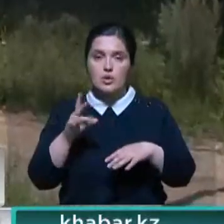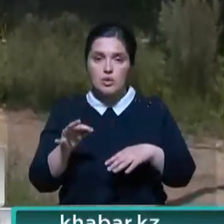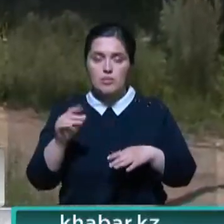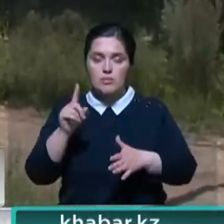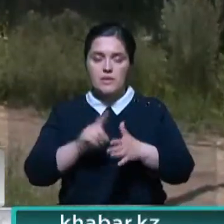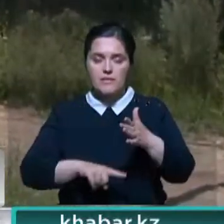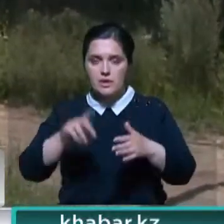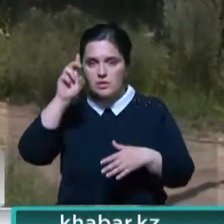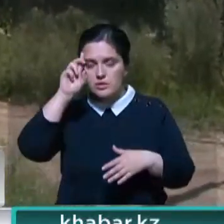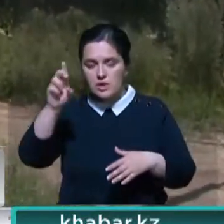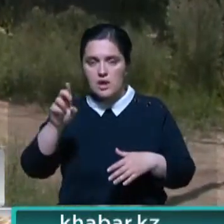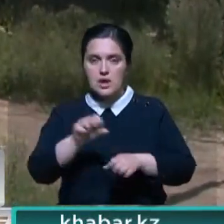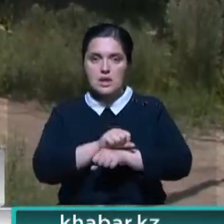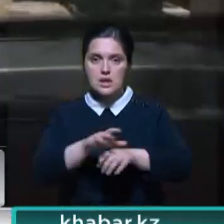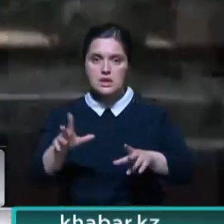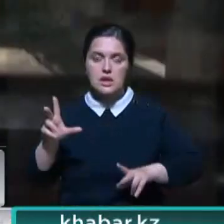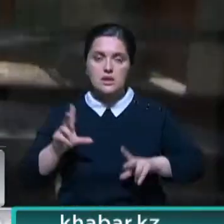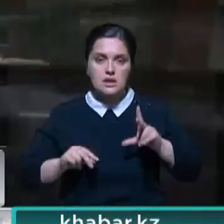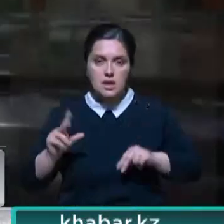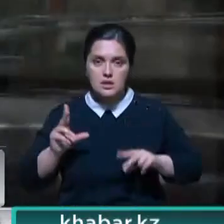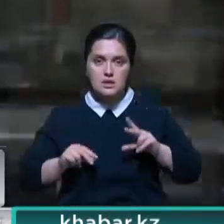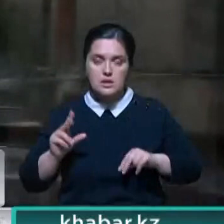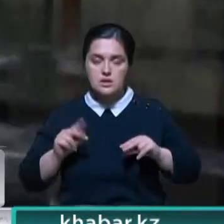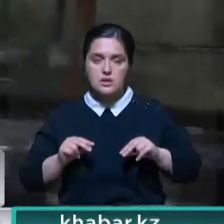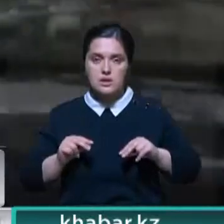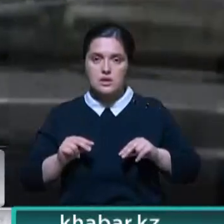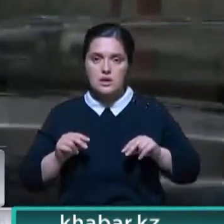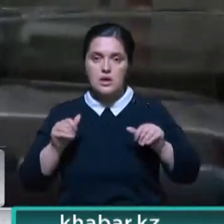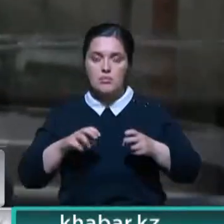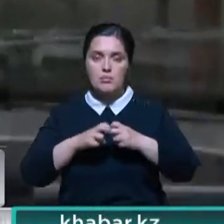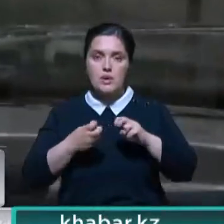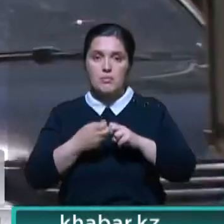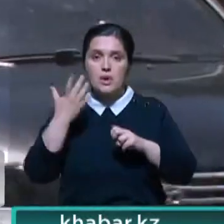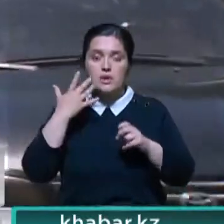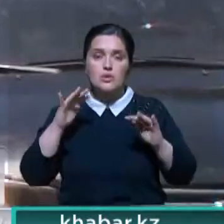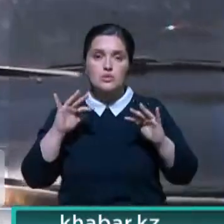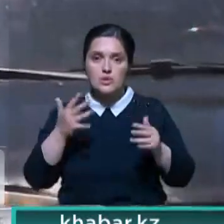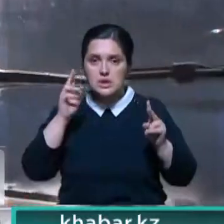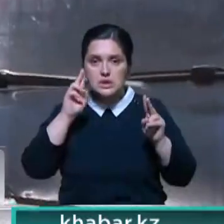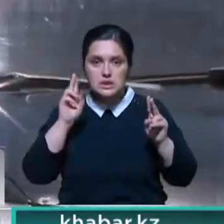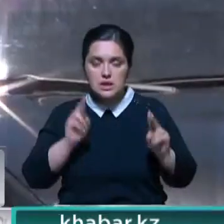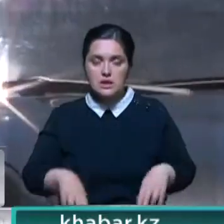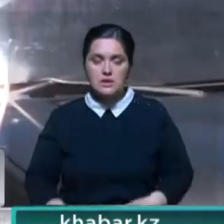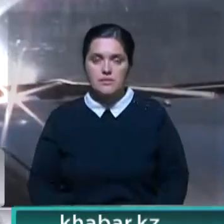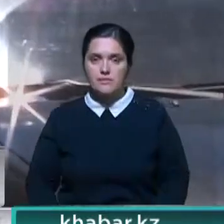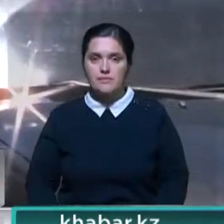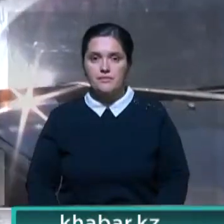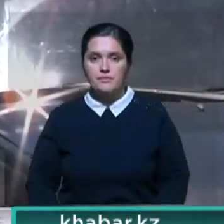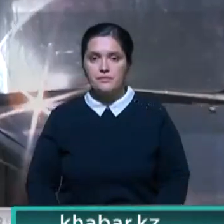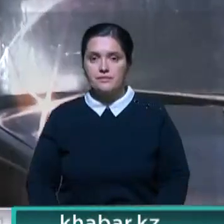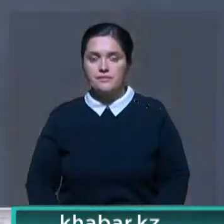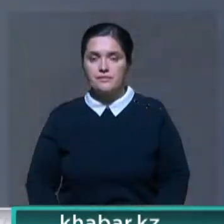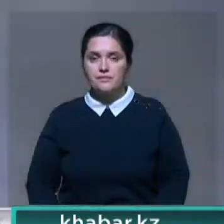поверили властям. Разошлись с надеждой, что решится хотя бы часть проблем. Правда, когда это случится, не знает даже аким. Назгульбушан,